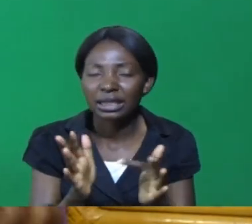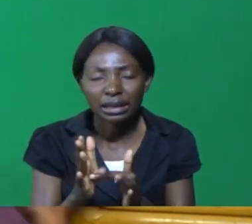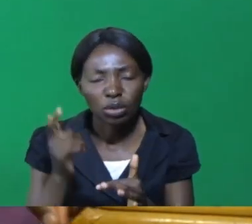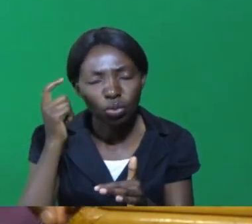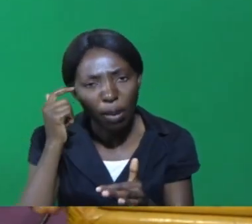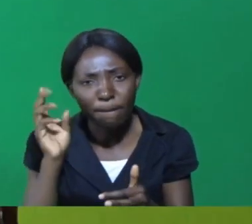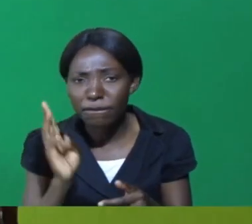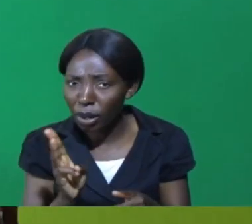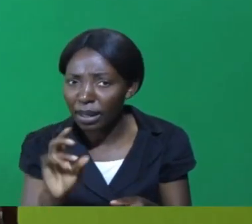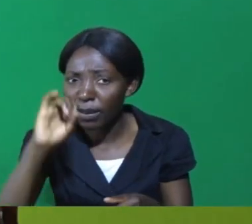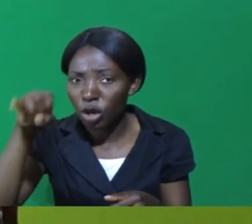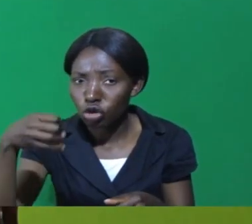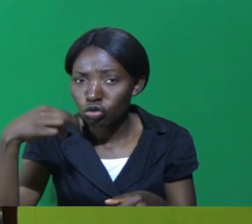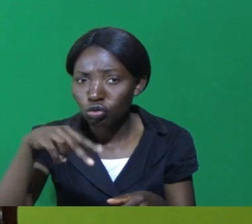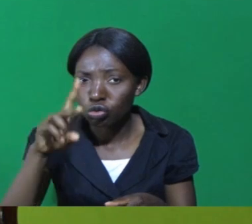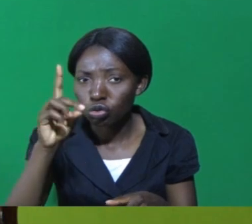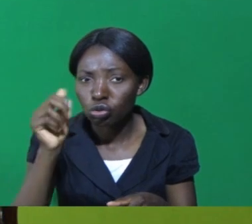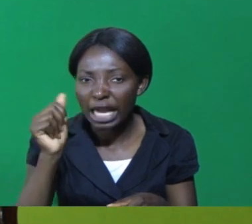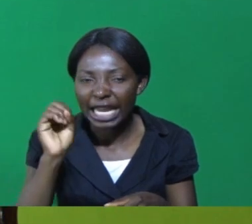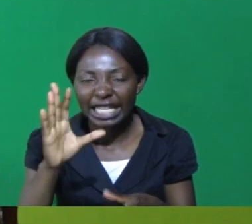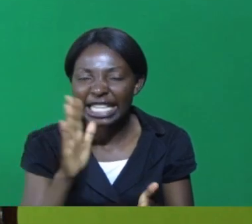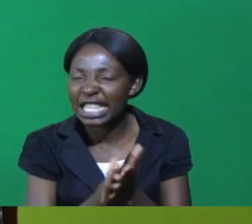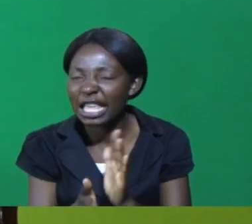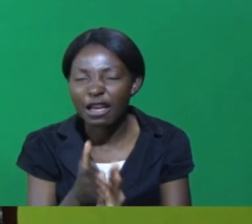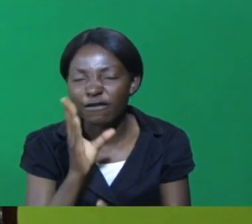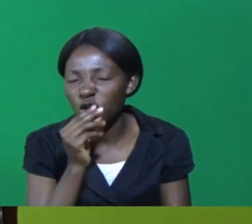ndiye anetsa apa. Haana kumutaura nezita.